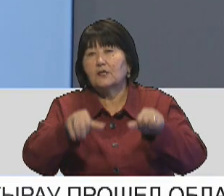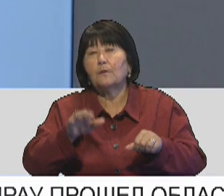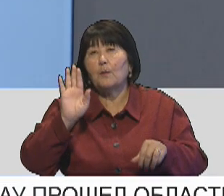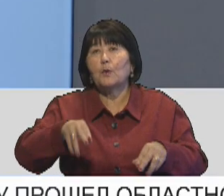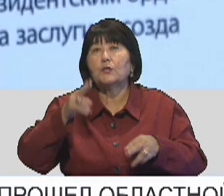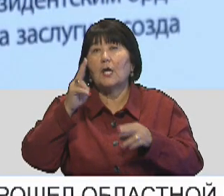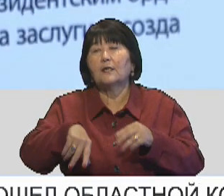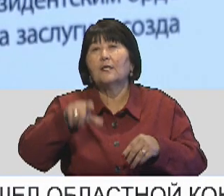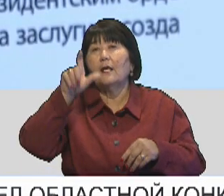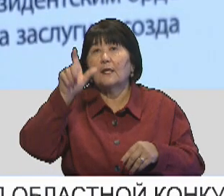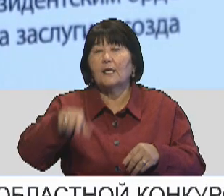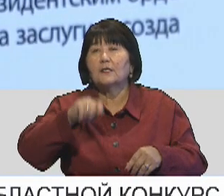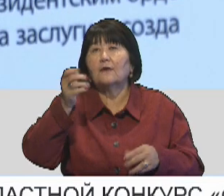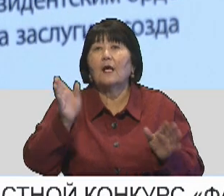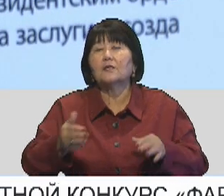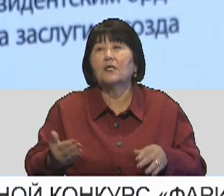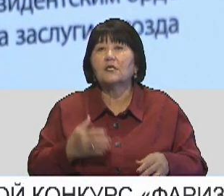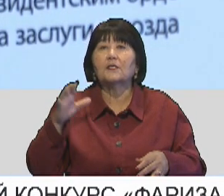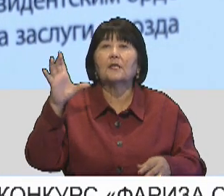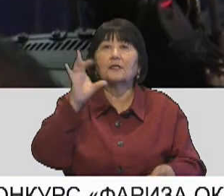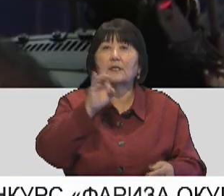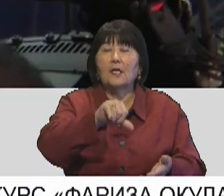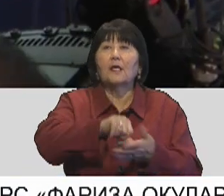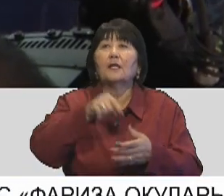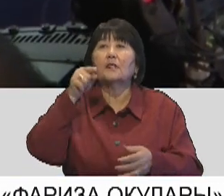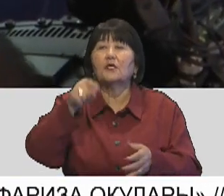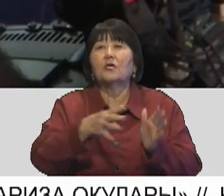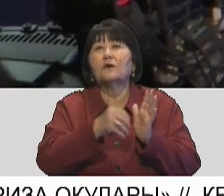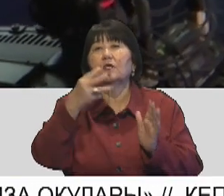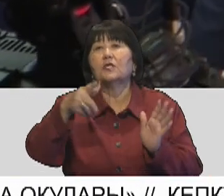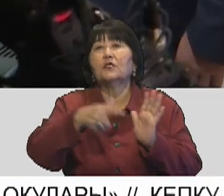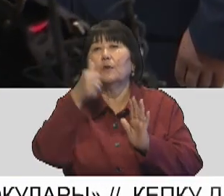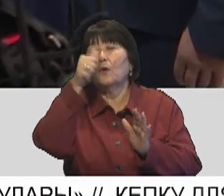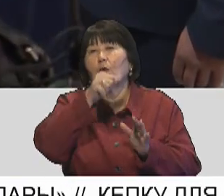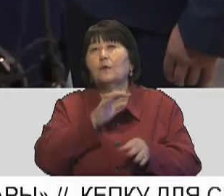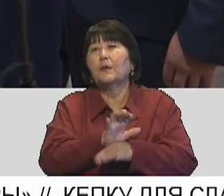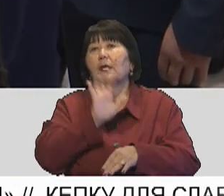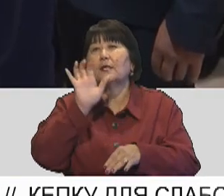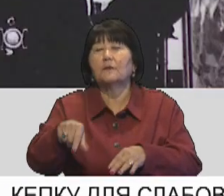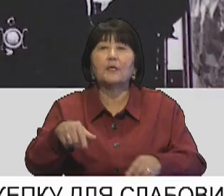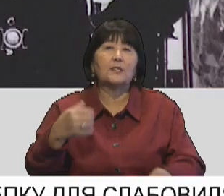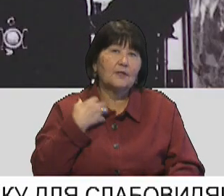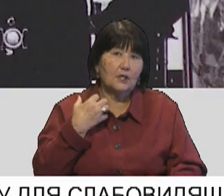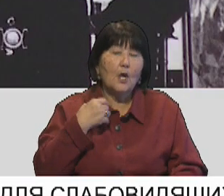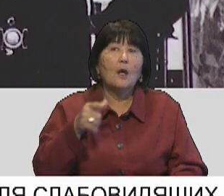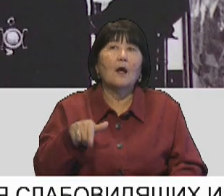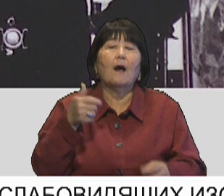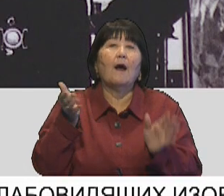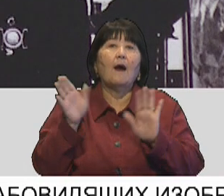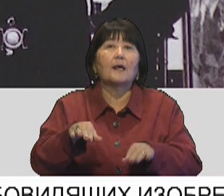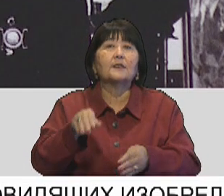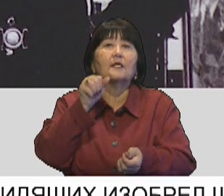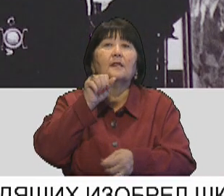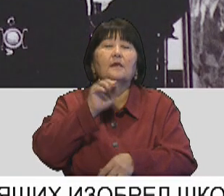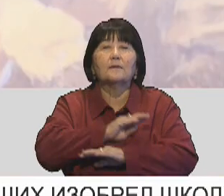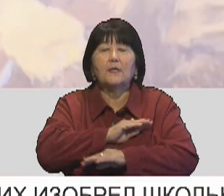окончания гражданской войны остался жить в Советском Союзе и в 1937 году был депортирован в казлар останки легендарного